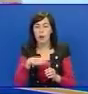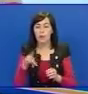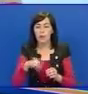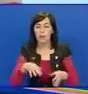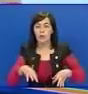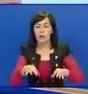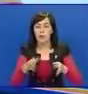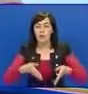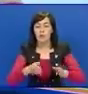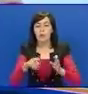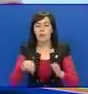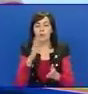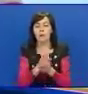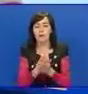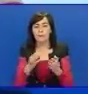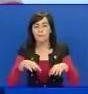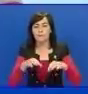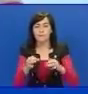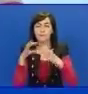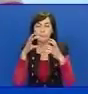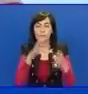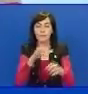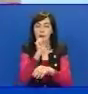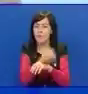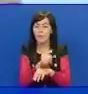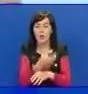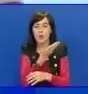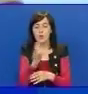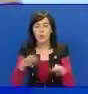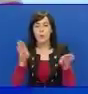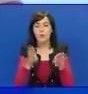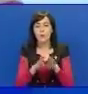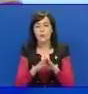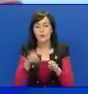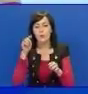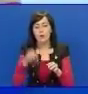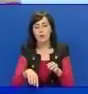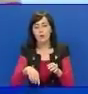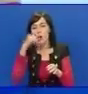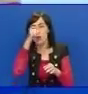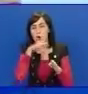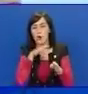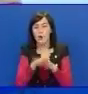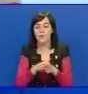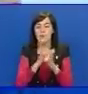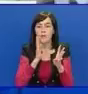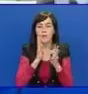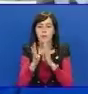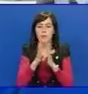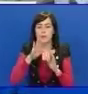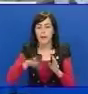жүретін жолаушыларға арналған автокөліктердің автотұрақ жоқ болуына сәйкес, жол бойында ретсіз қатар тұрып, жол қозғалыс